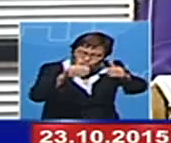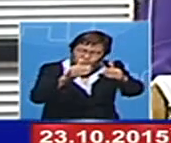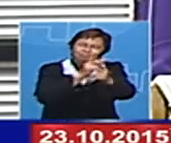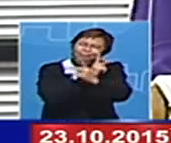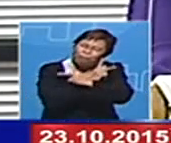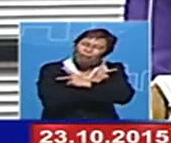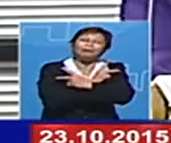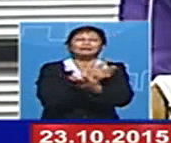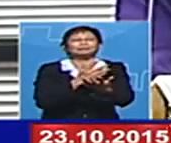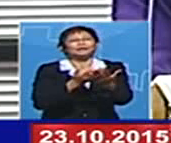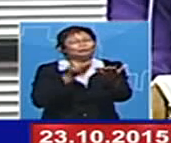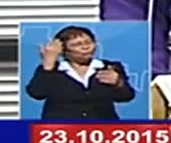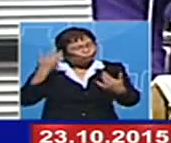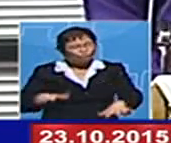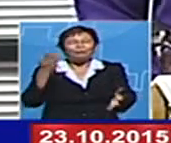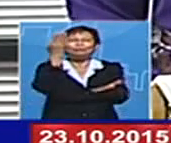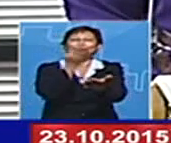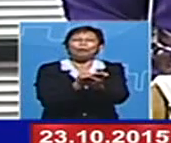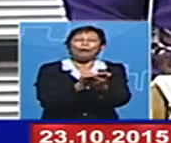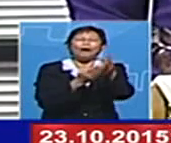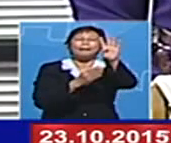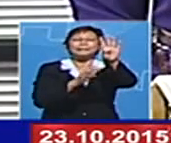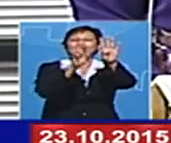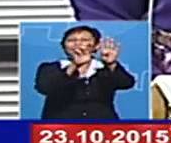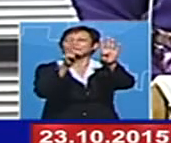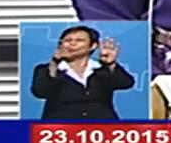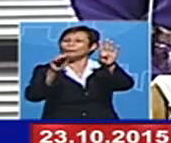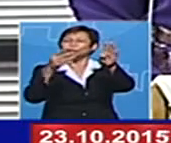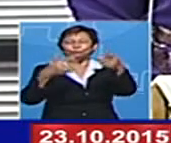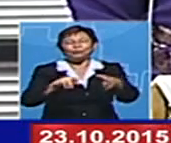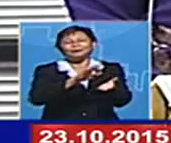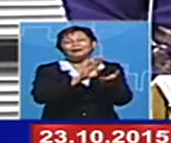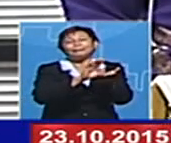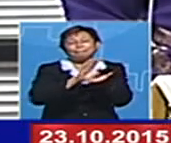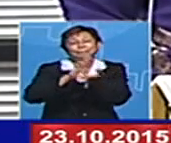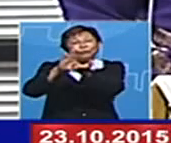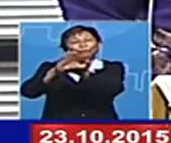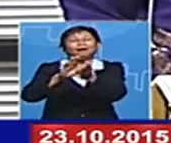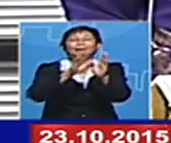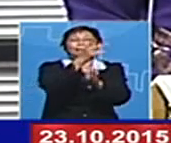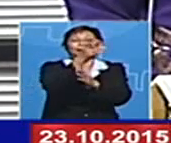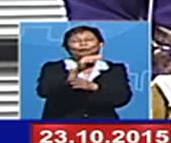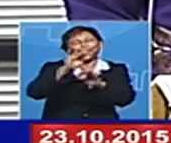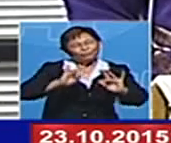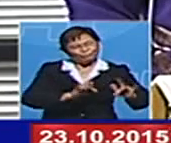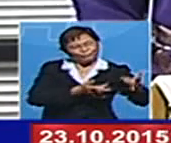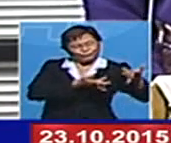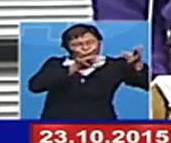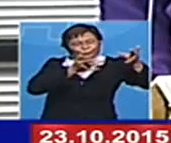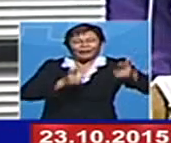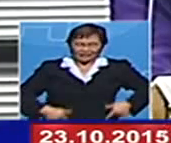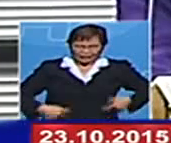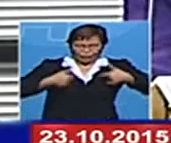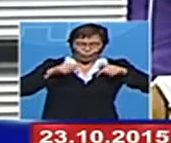ini k terbukti bantuan rakyat disbut telah sedikit sebanyak membantu meringankan beban hidup